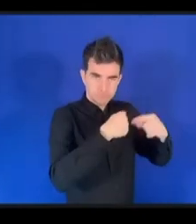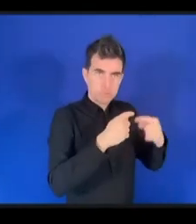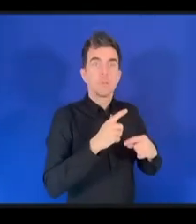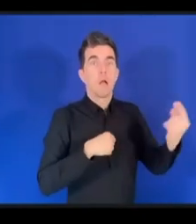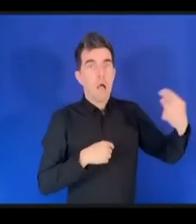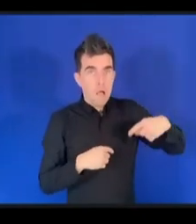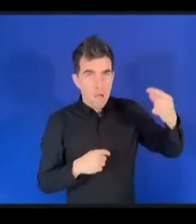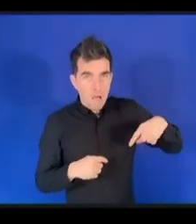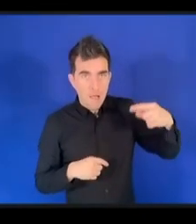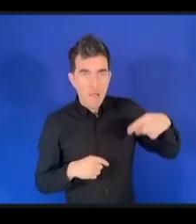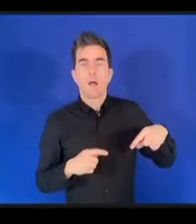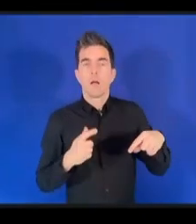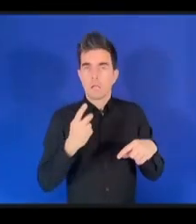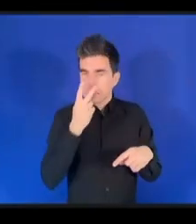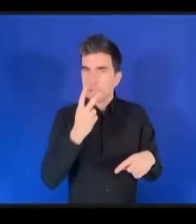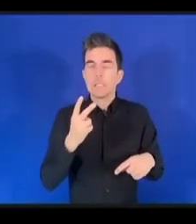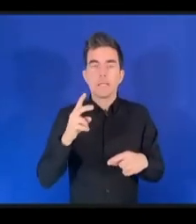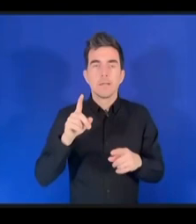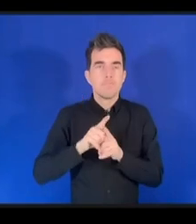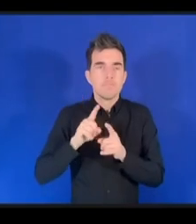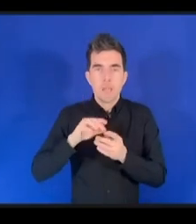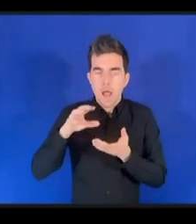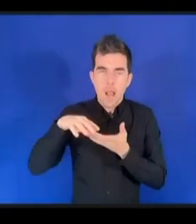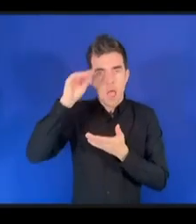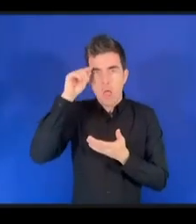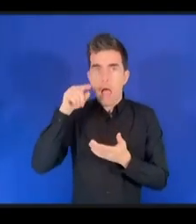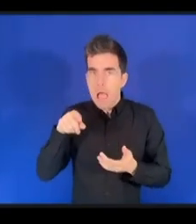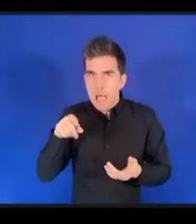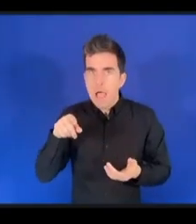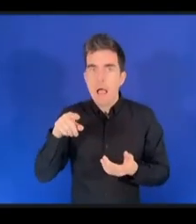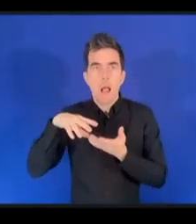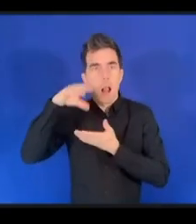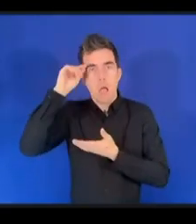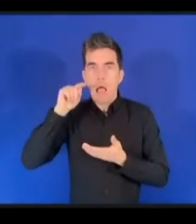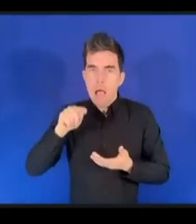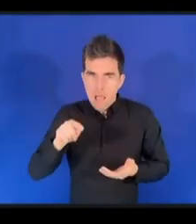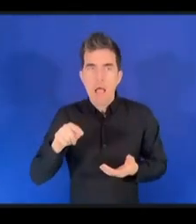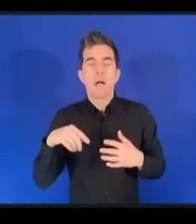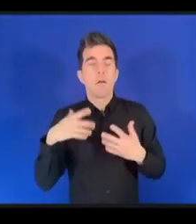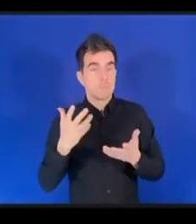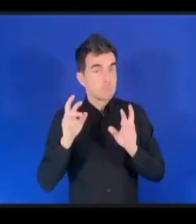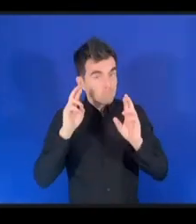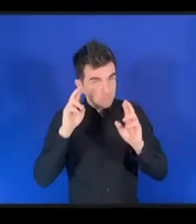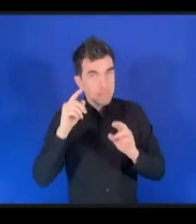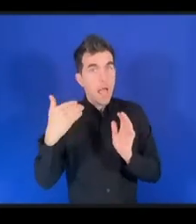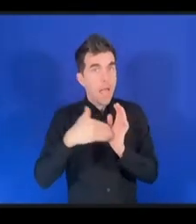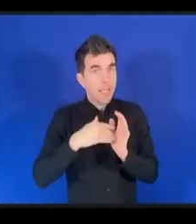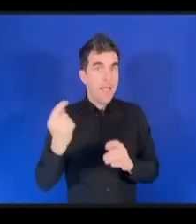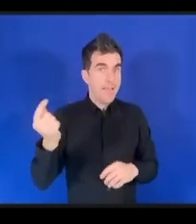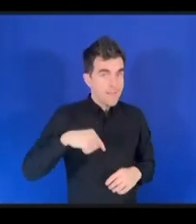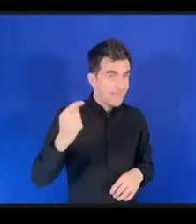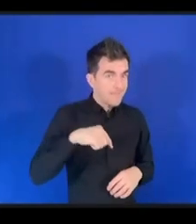します。皆さん方のますますの癒やさをご祈念して挨拶をさせていただきます。ありがとうございます。